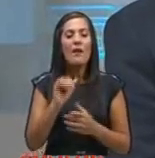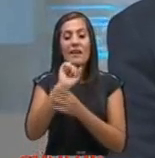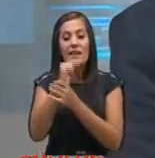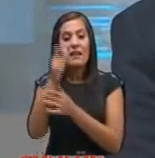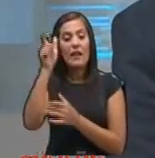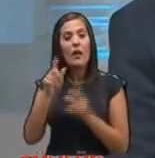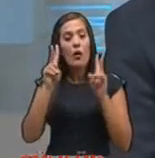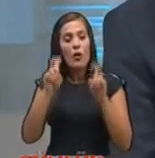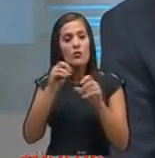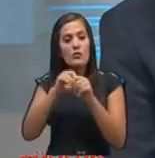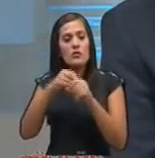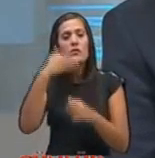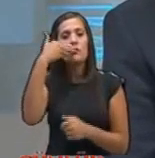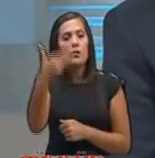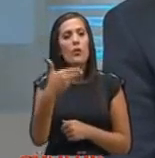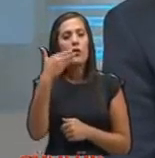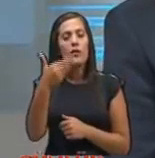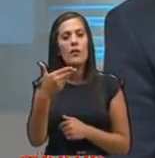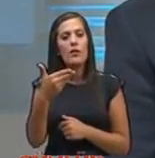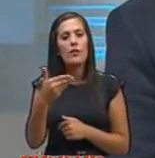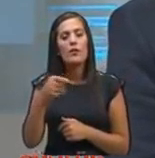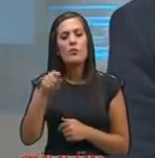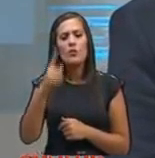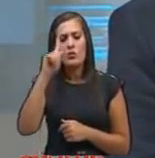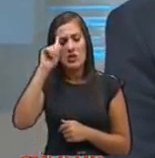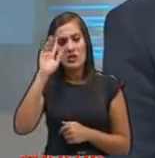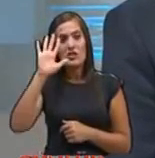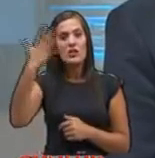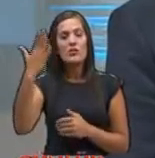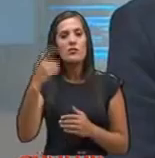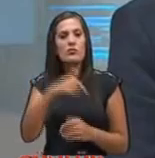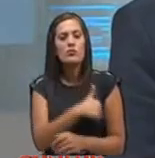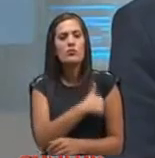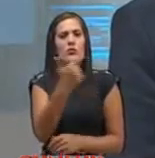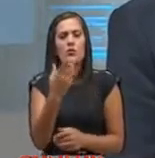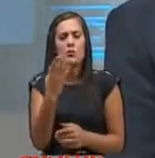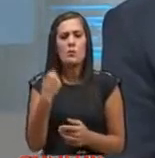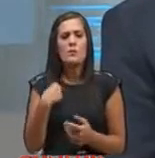yetenek konusuna gelince bu şaşırtıcı düzeyde